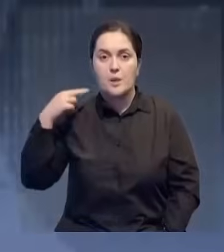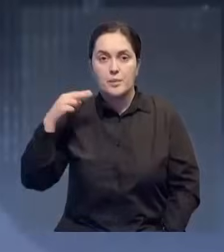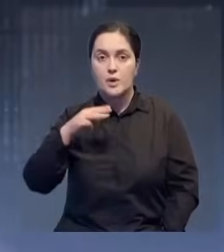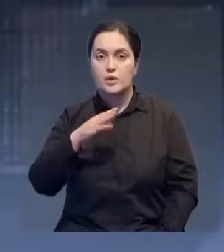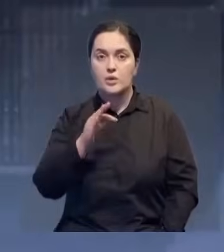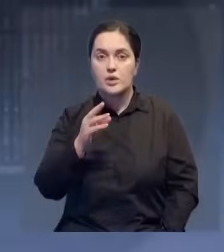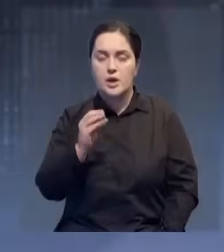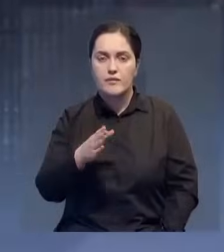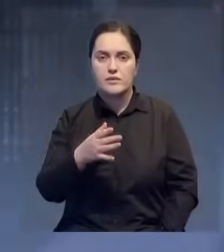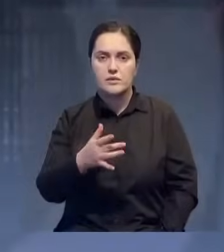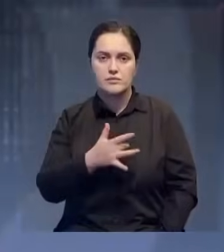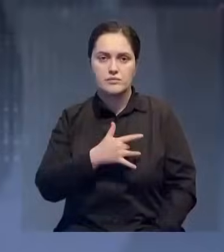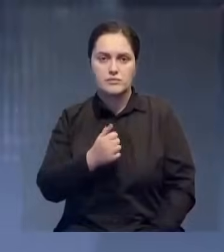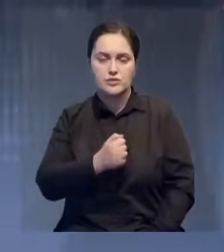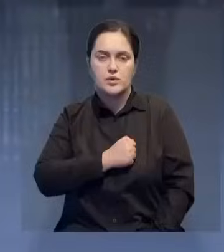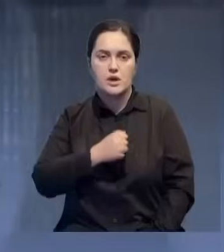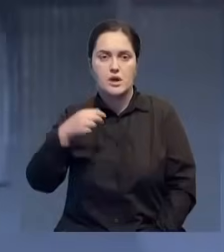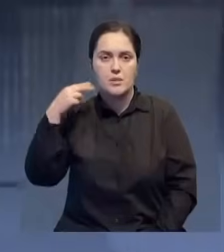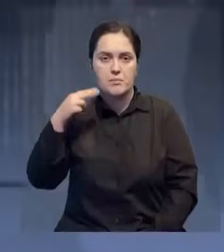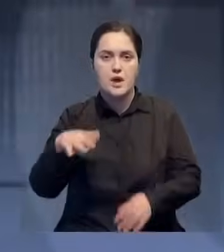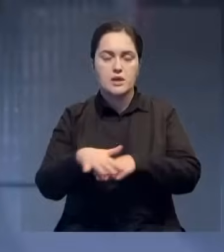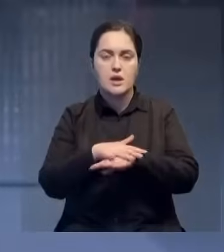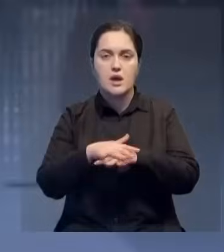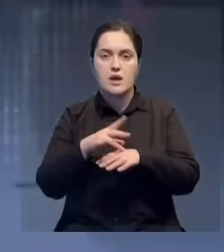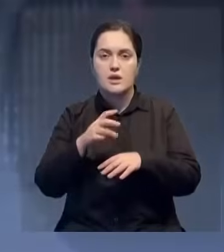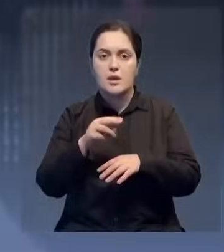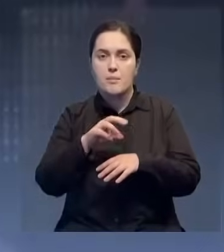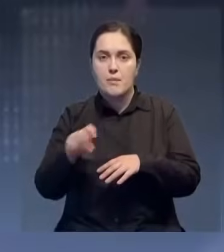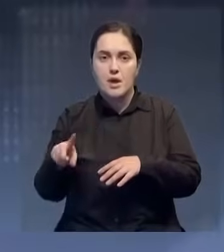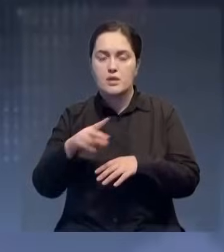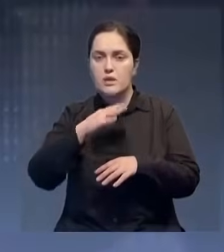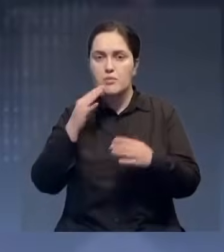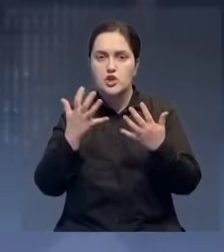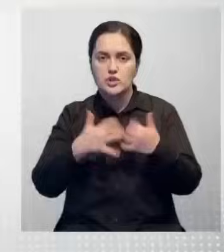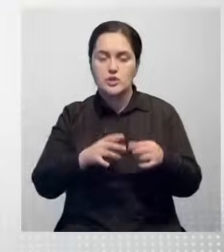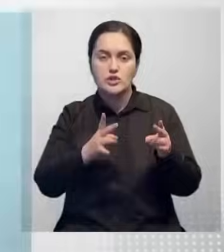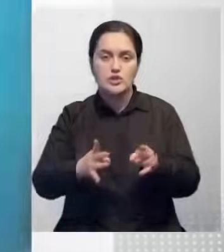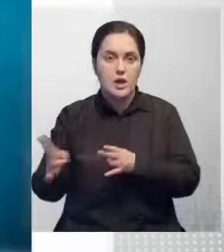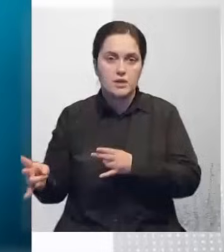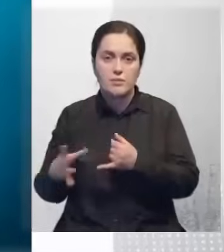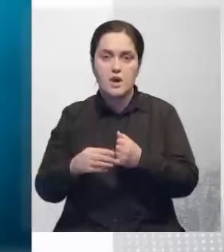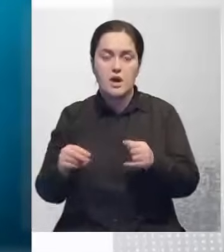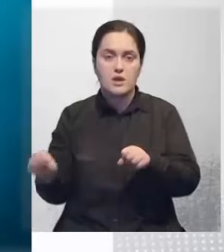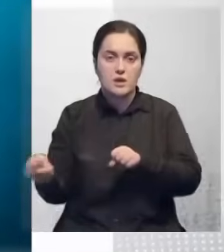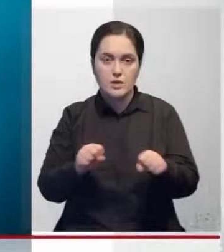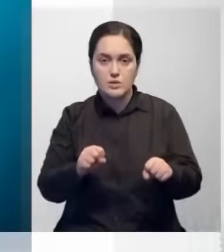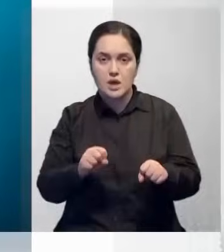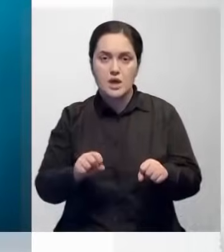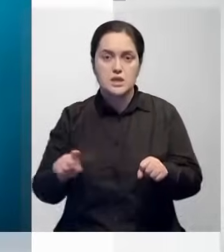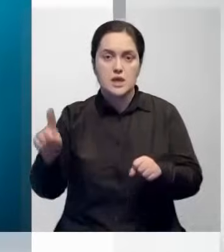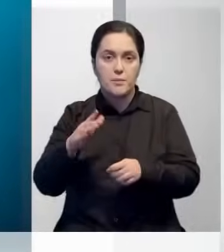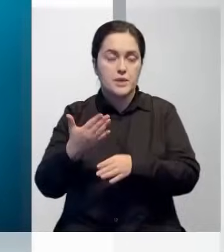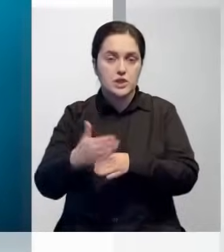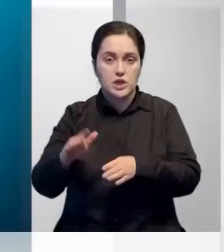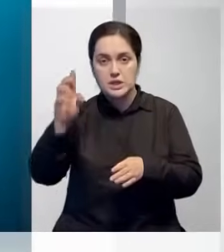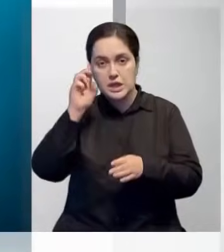Касым-Жомарт Токаев выразил соболезнования президенту и народу Непала в связи с многочисленными жертвами в результате разрушительного землетрясения в западной части